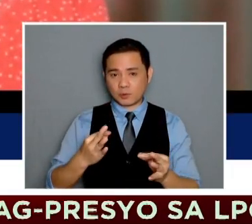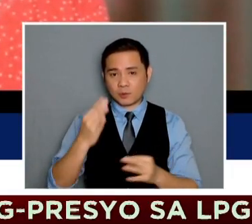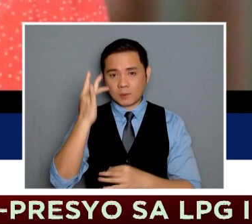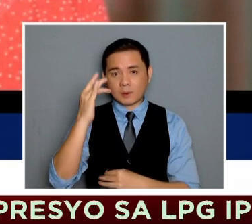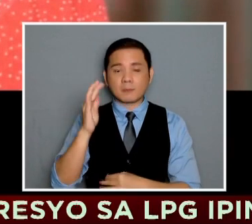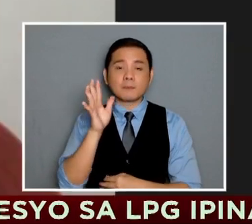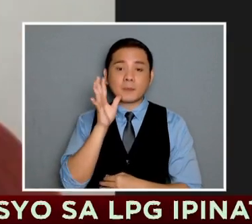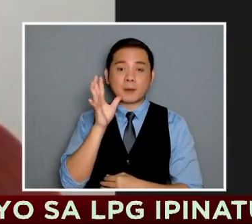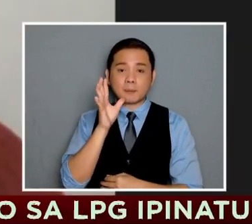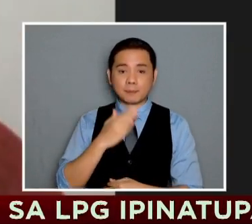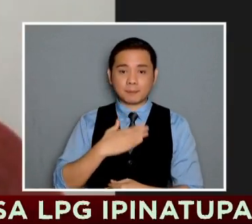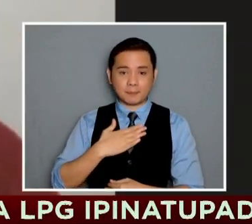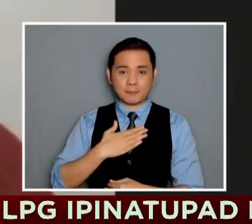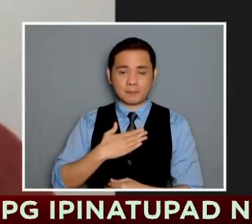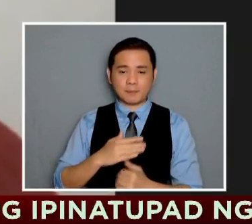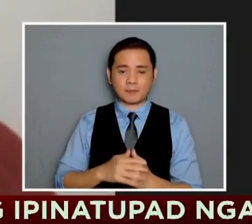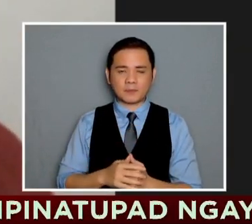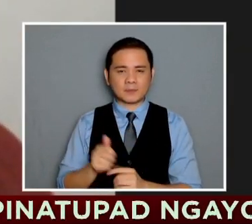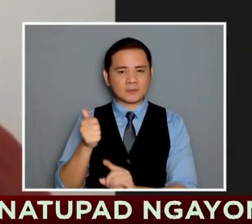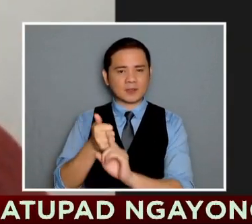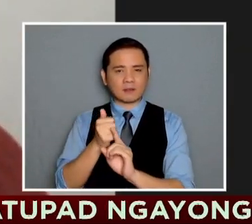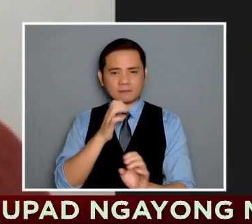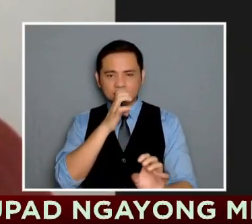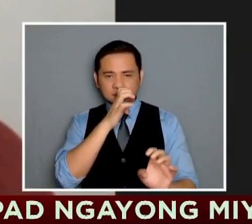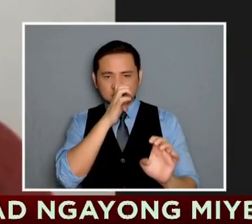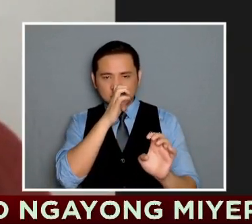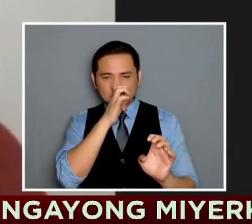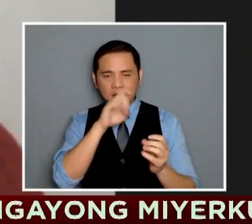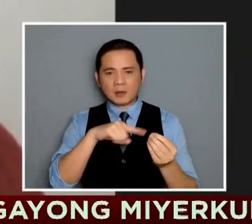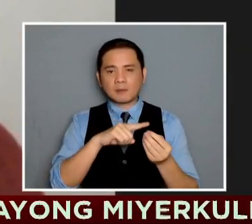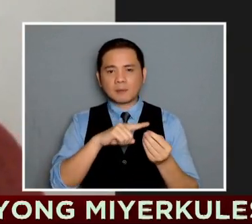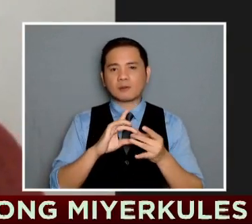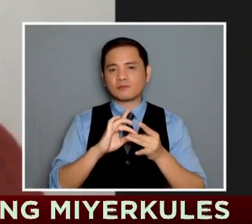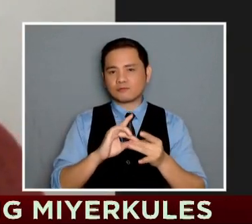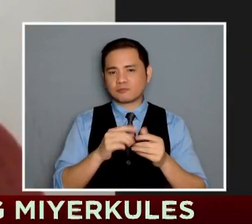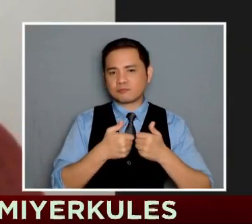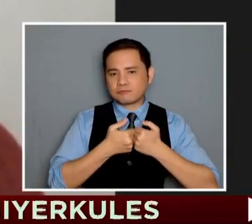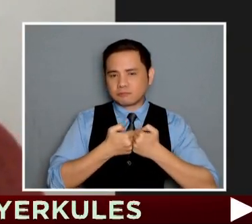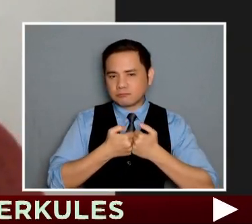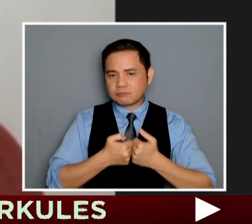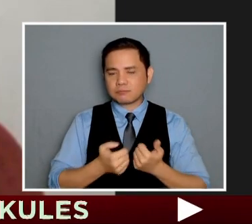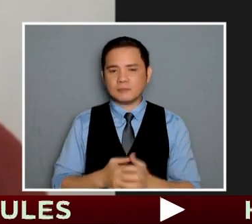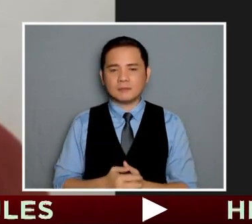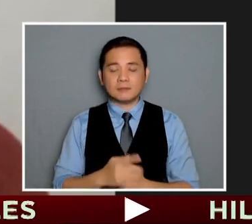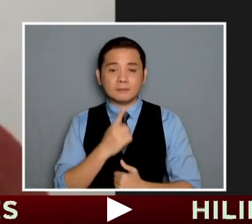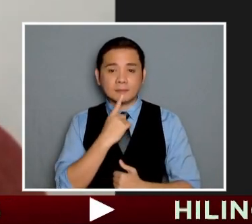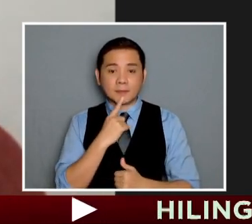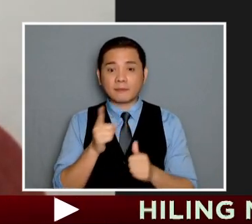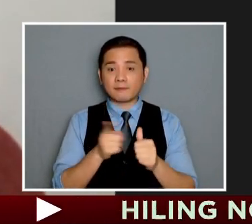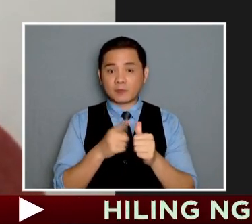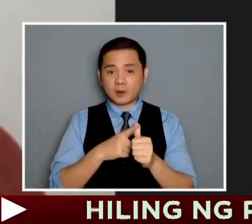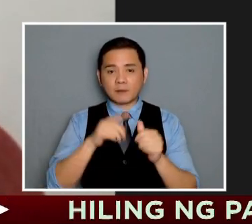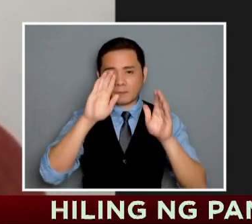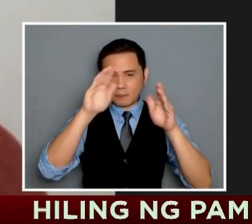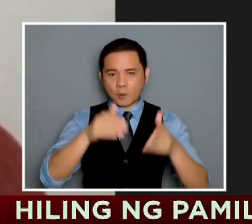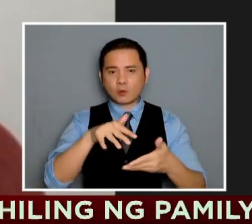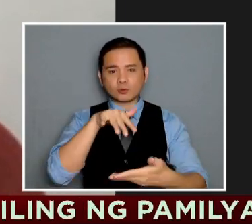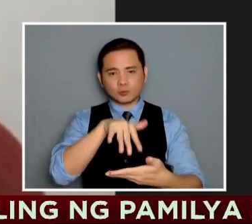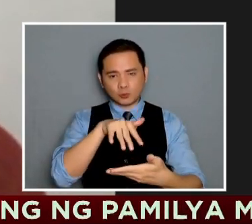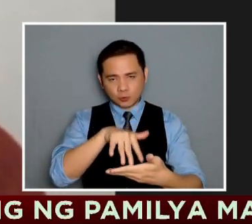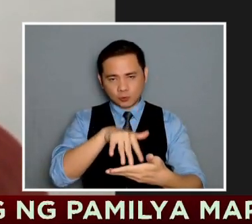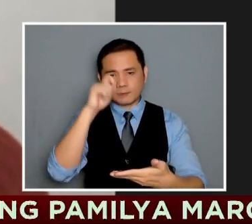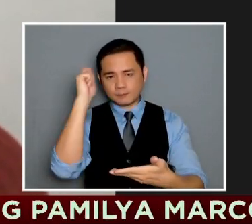siya eh, strict po siya pagdating sa relationship. So gusto niya po makatapos muna kami ng pag-aaral before